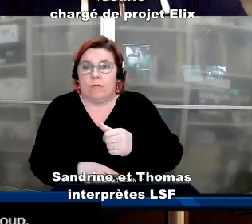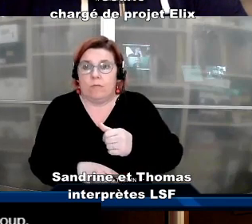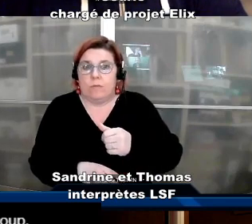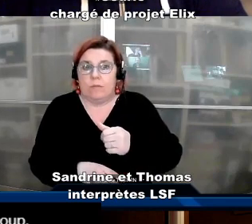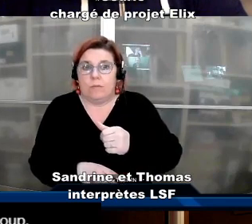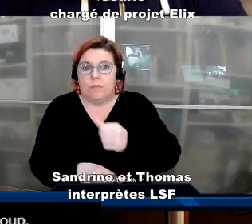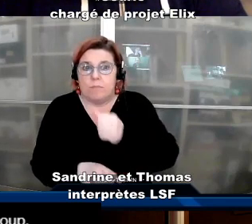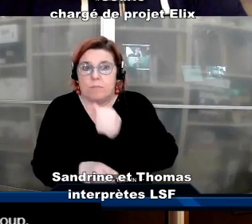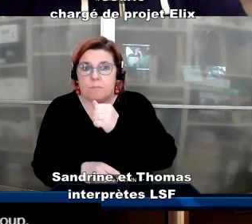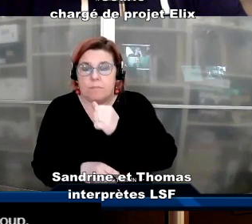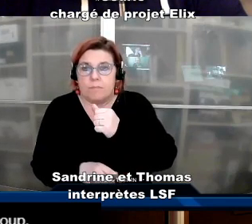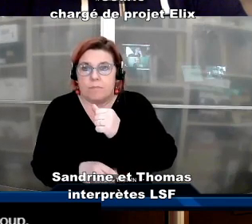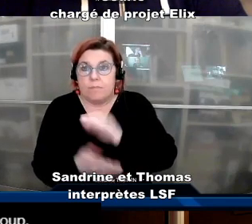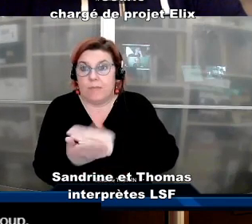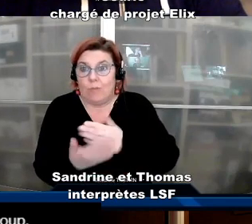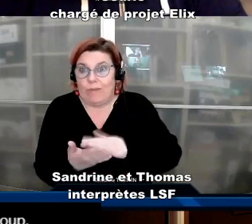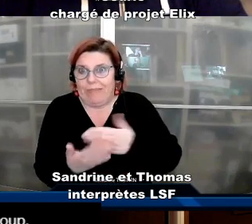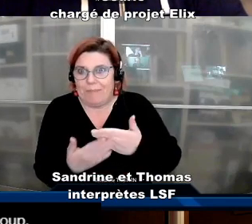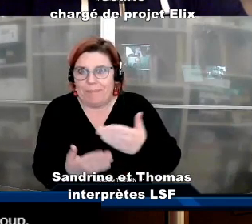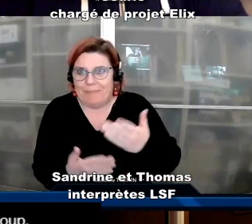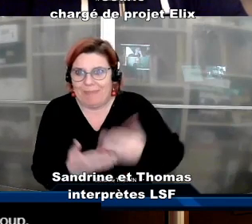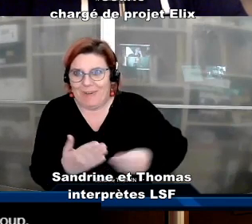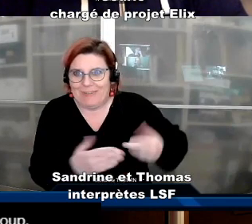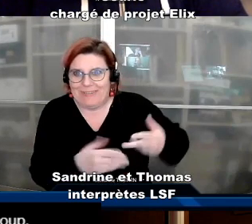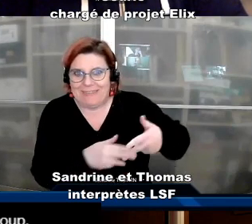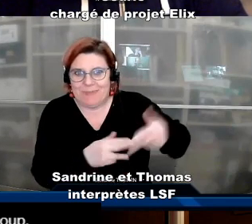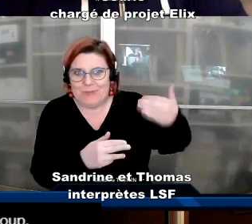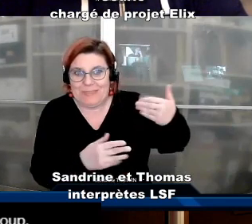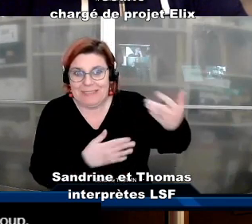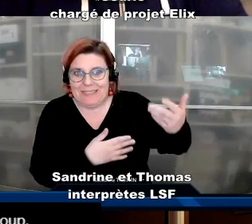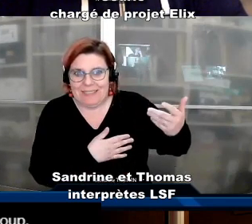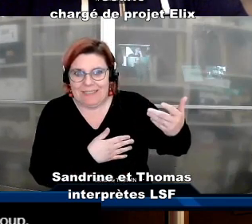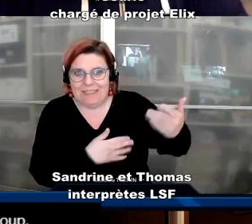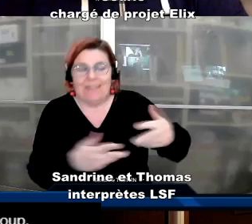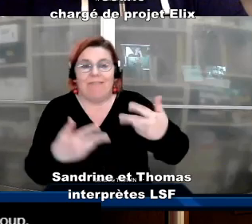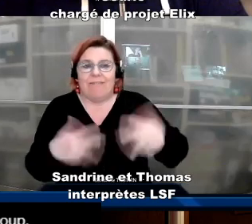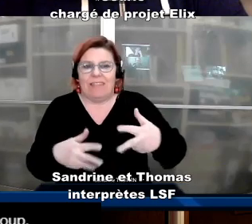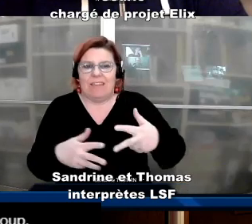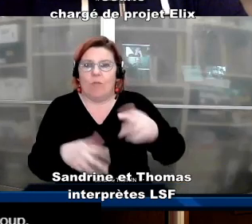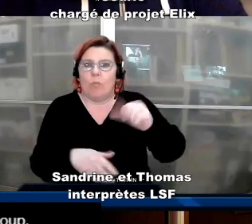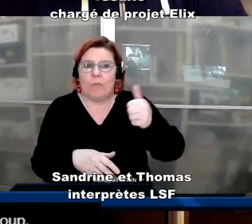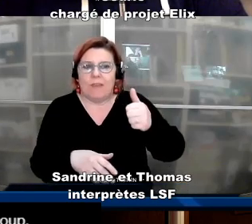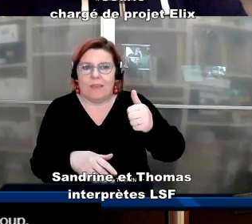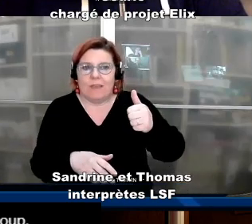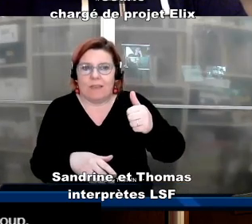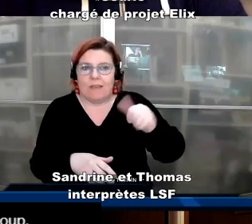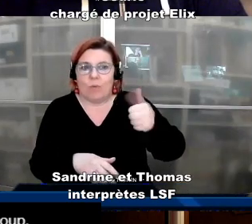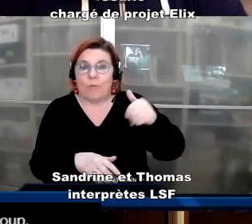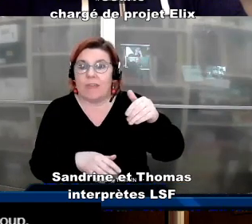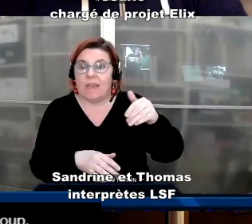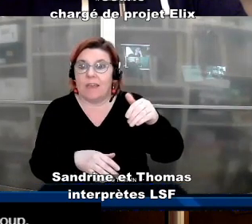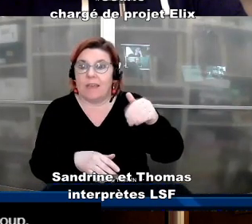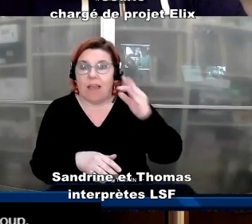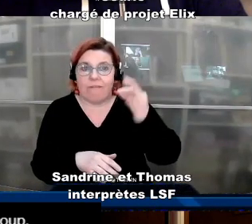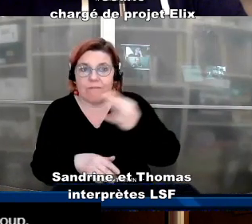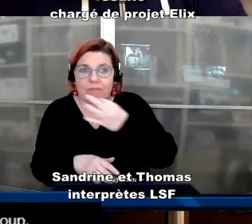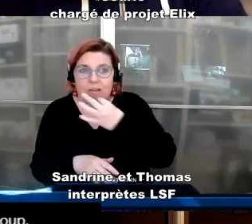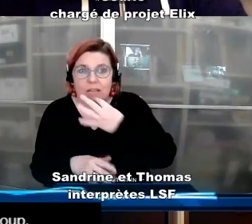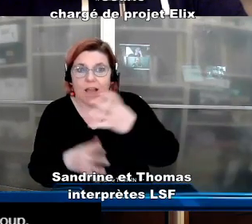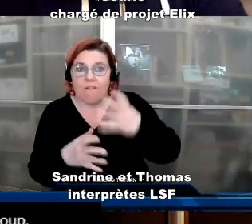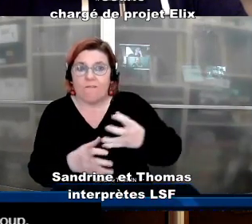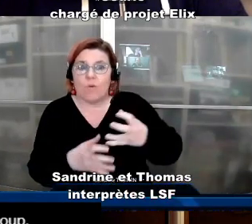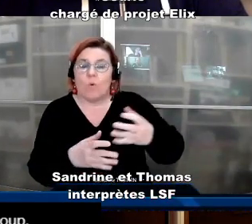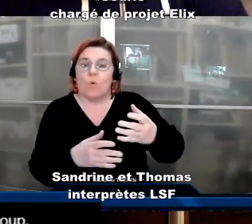retranscrire une vidéo en langue des signes. C'était pour une vidéo de 1er avril, en fait. On voulait sensibiliser notre public à l'intérêt des sous-titres